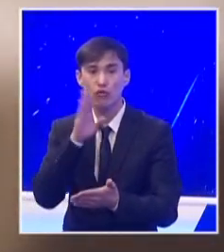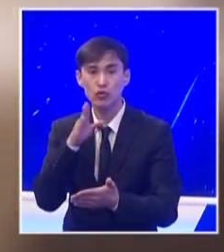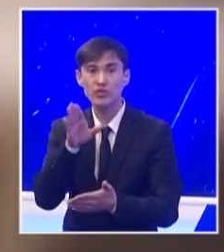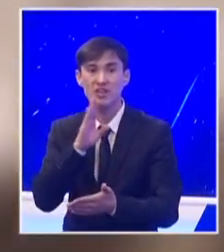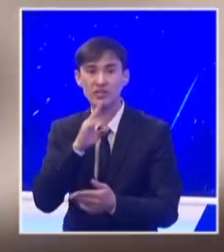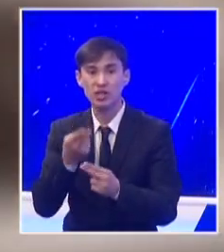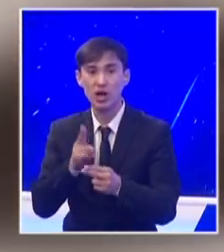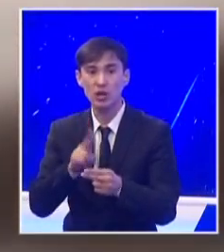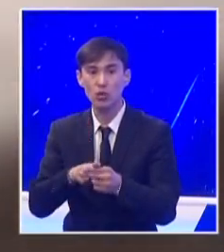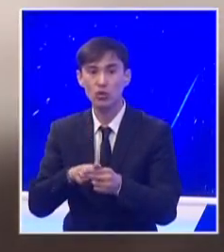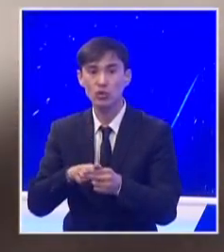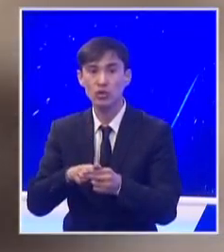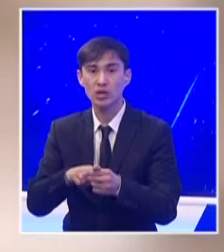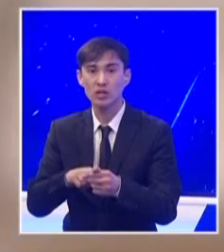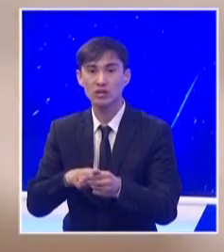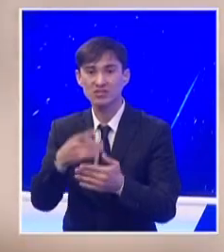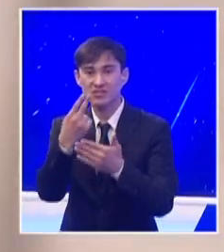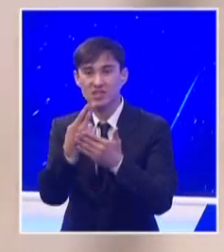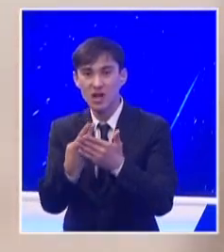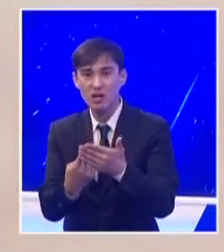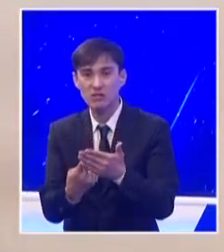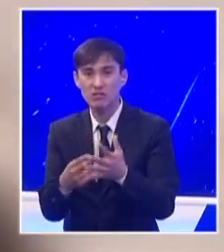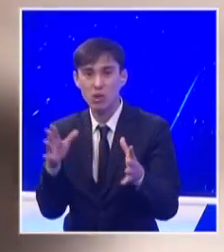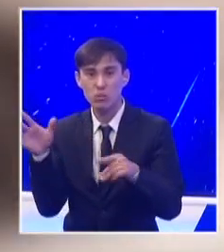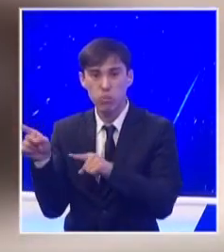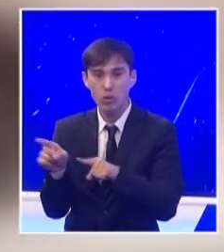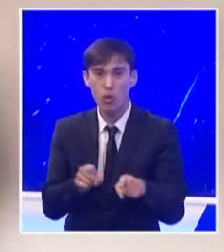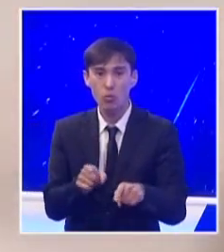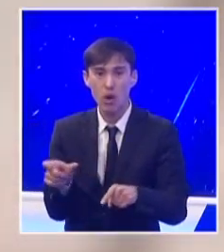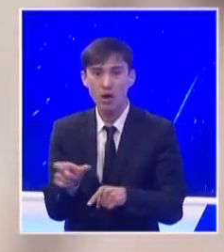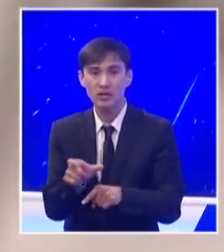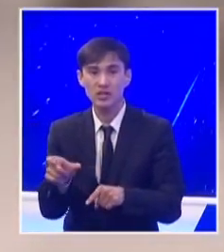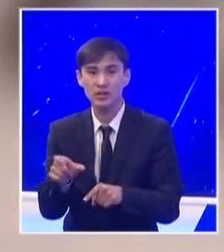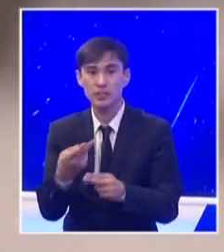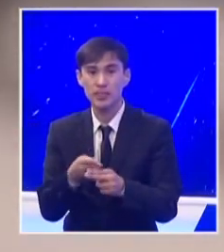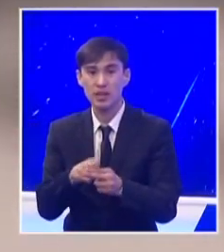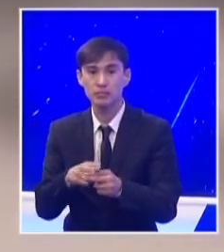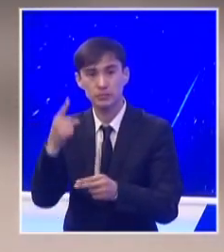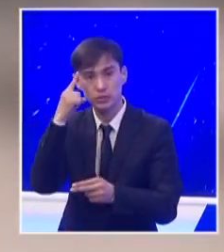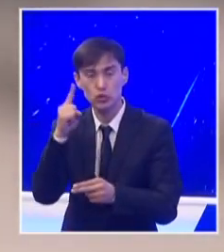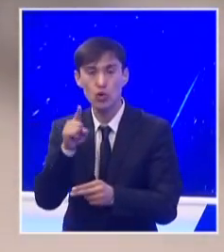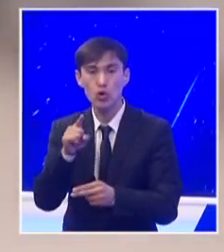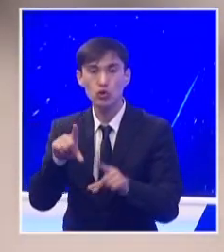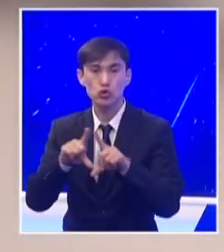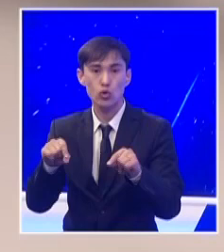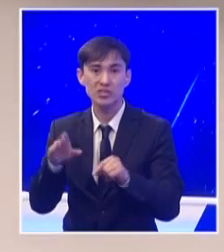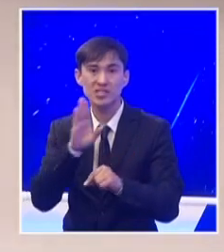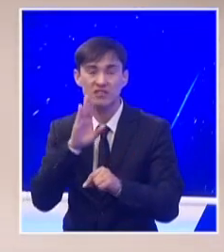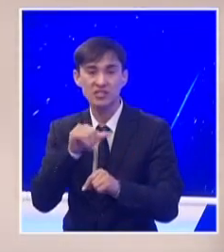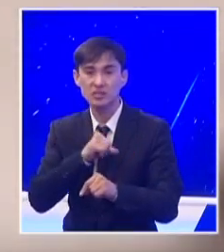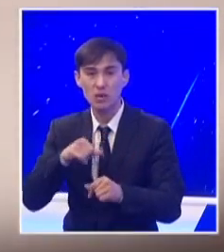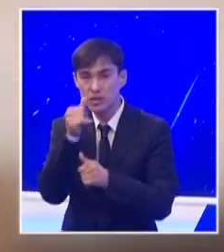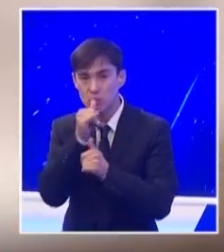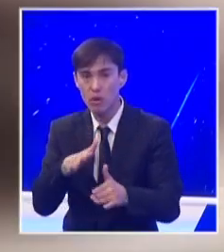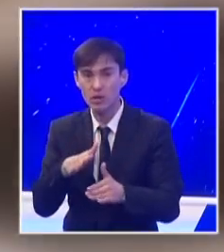девочку, которую буквально засасывала большим потоком в арочное отверстие. Предположительно, школьница не смогла